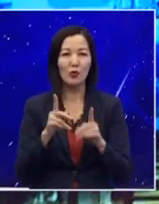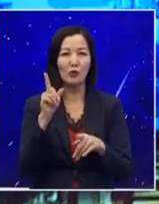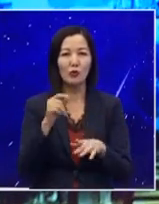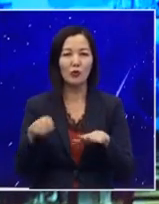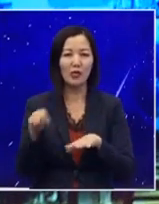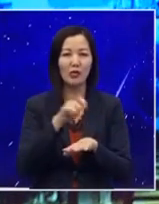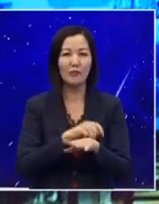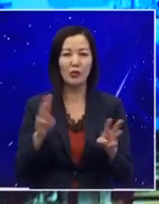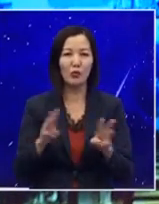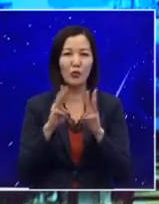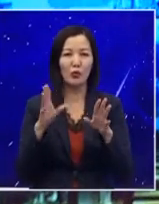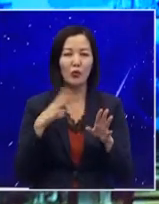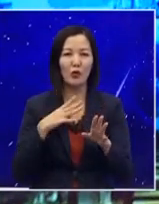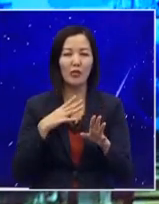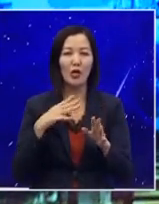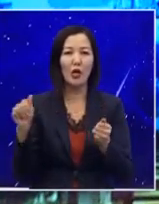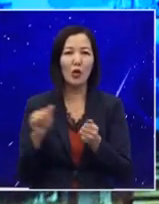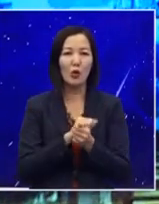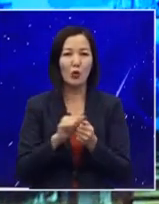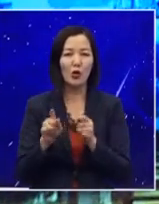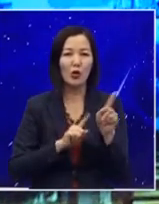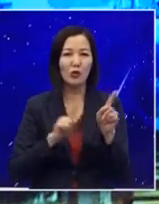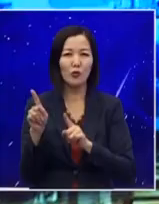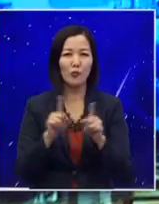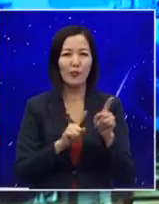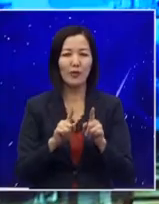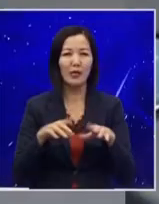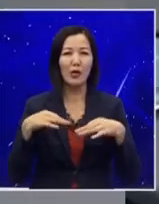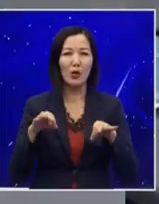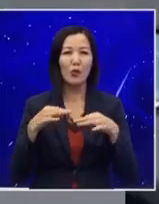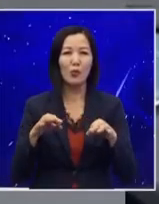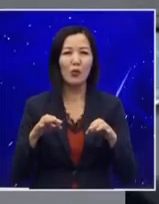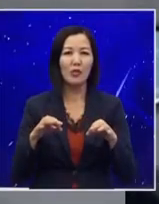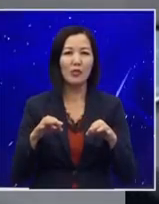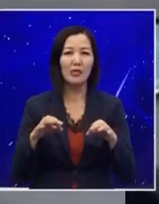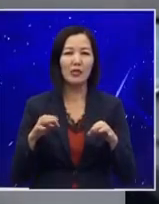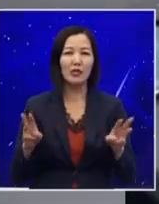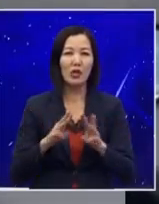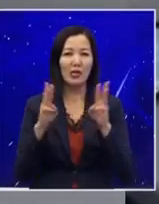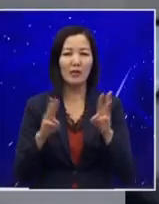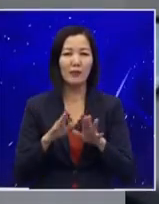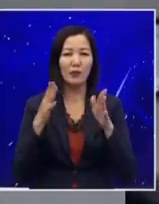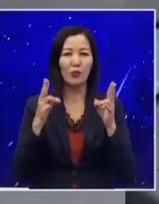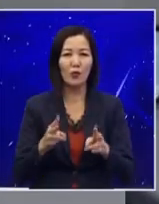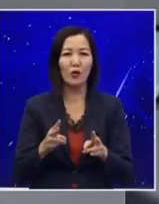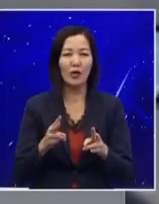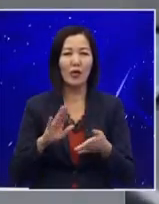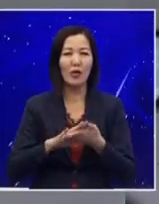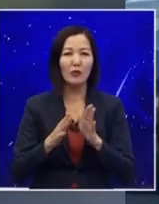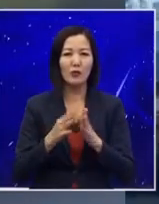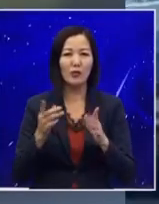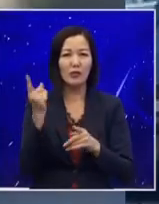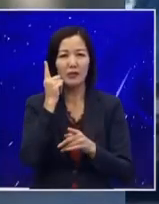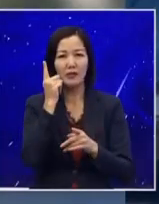аумақ өртке оранды. Құрғақ шөппен қолданыстан шыққан көлік дөңгелектері жаныпты. Оқиға орнына төтеншеліктер хабарлама